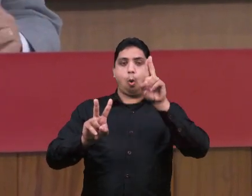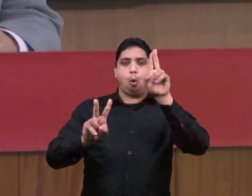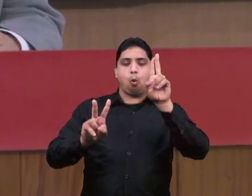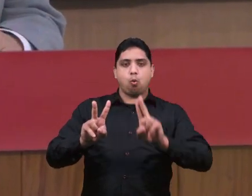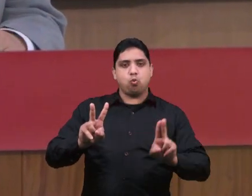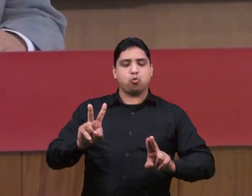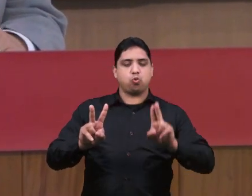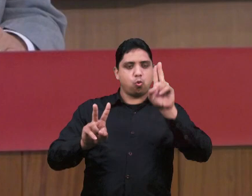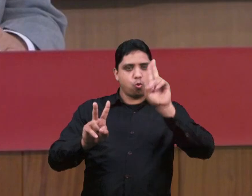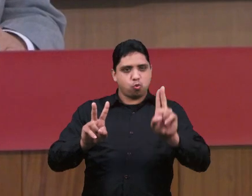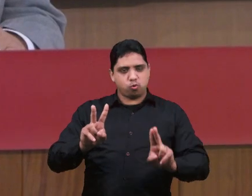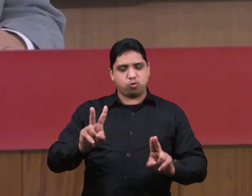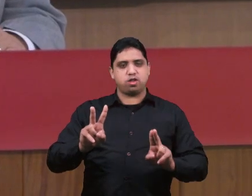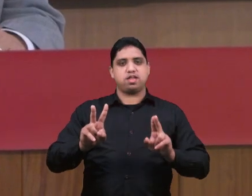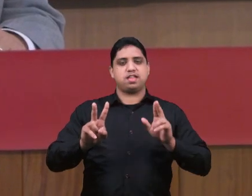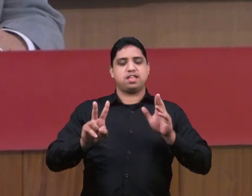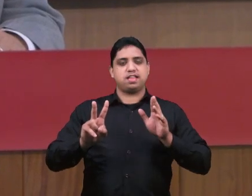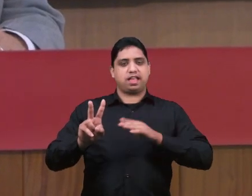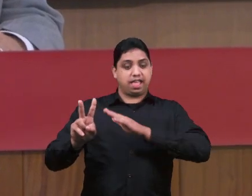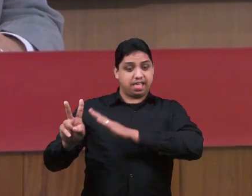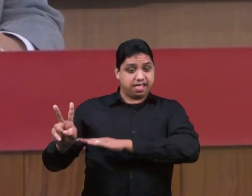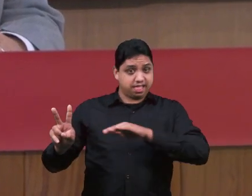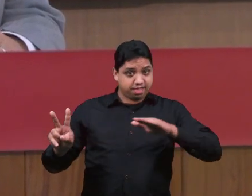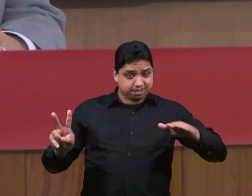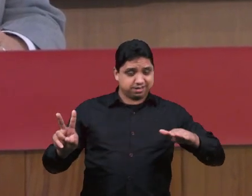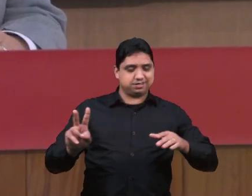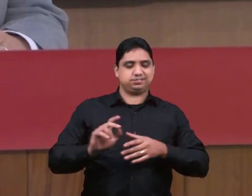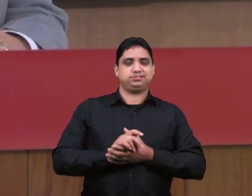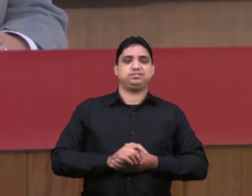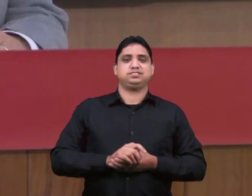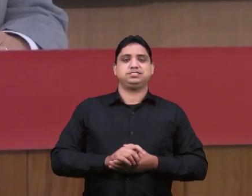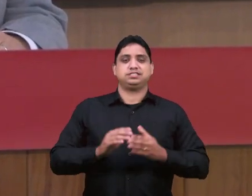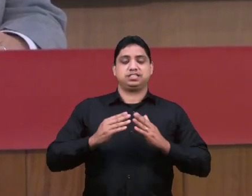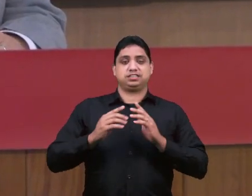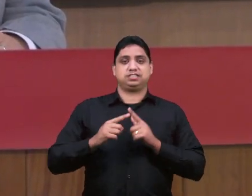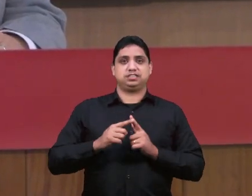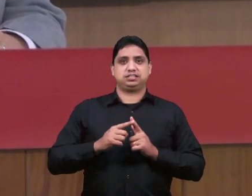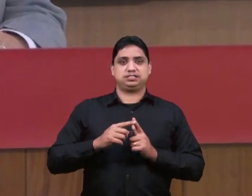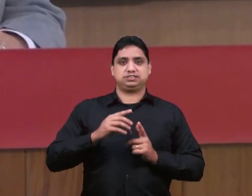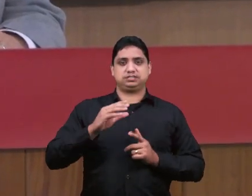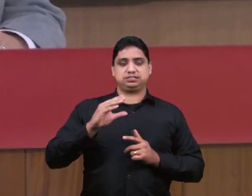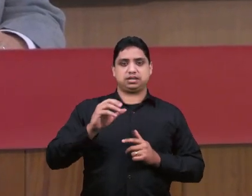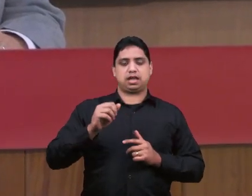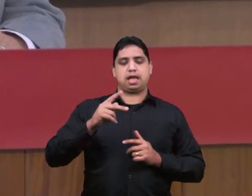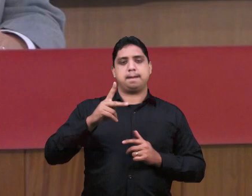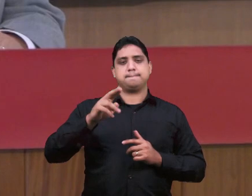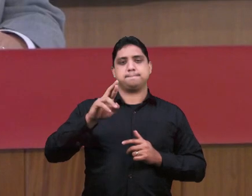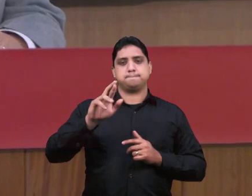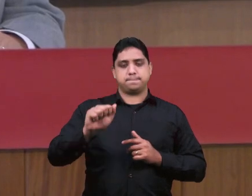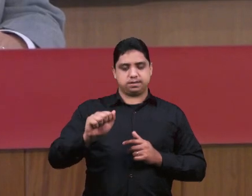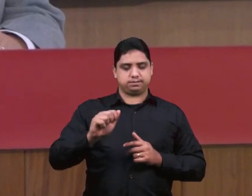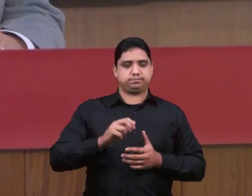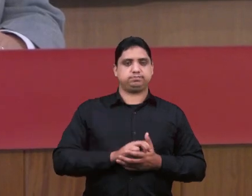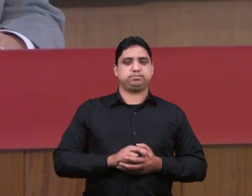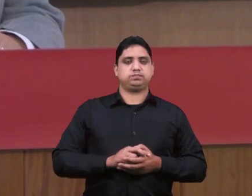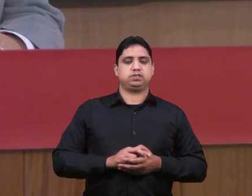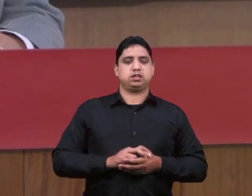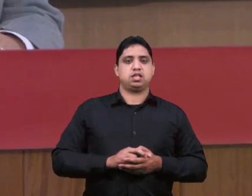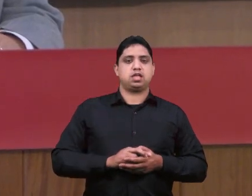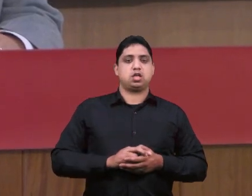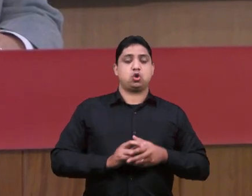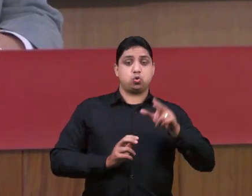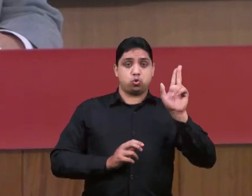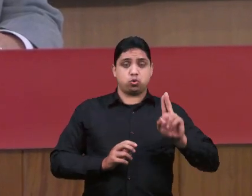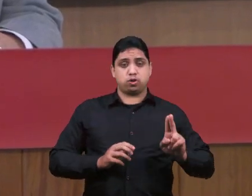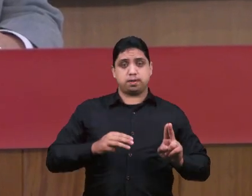l'Uruguay, notre sœur de la classe d'intermédiaire de notre église à Capra Montevideo. Notre